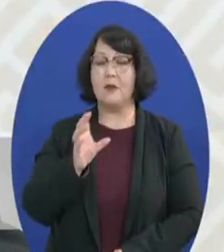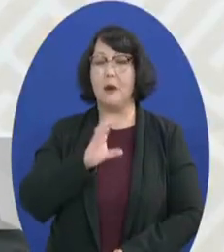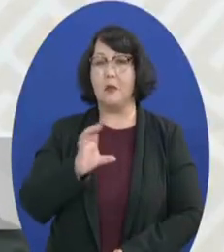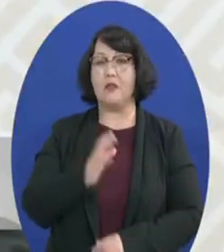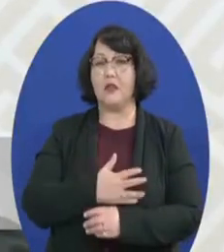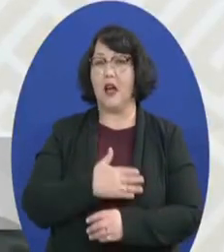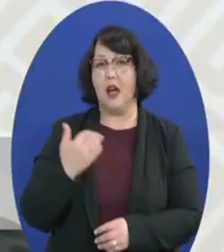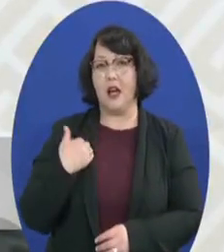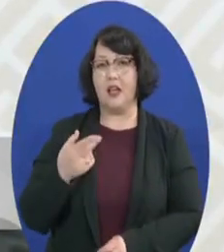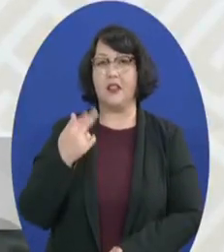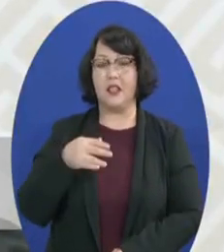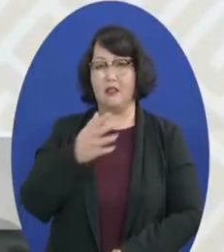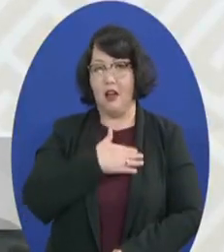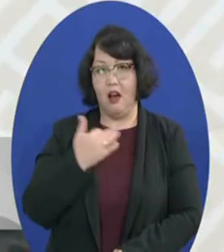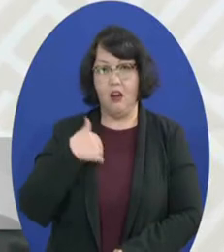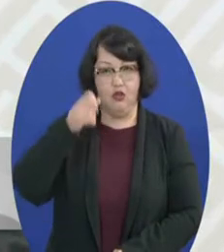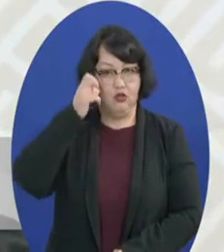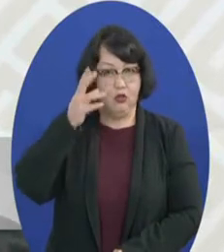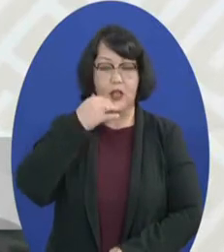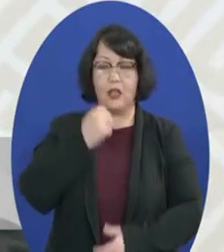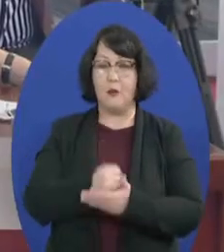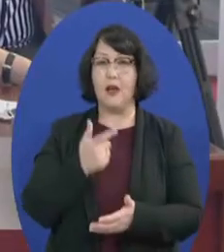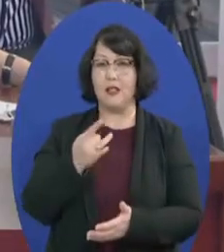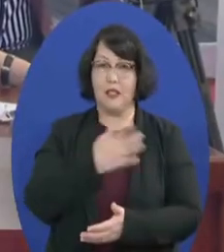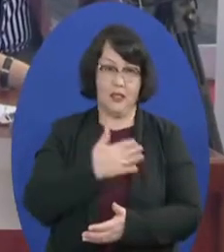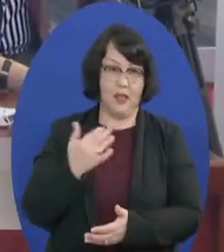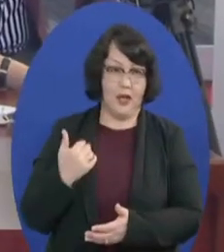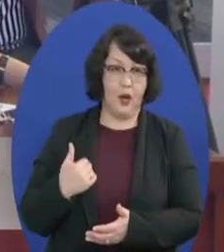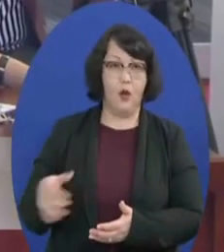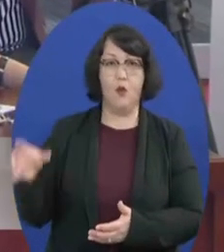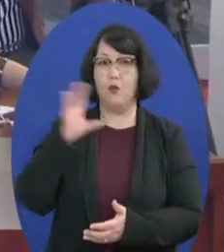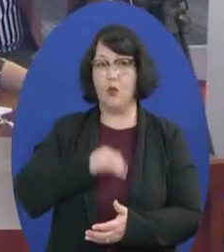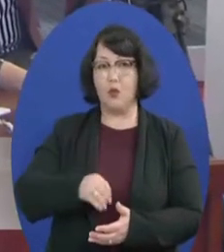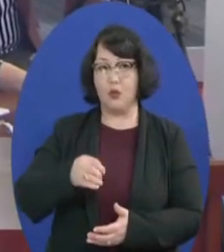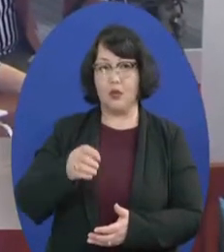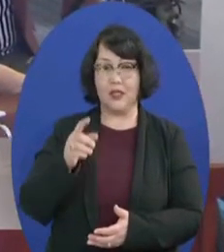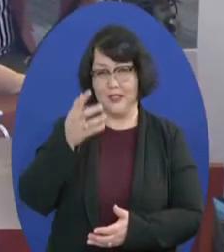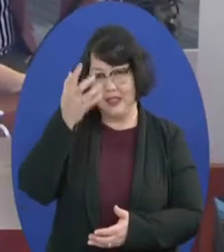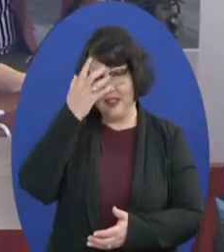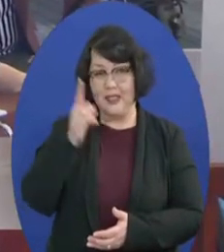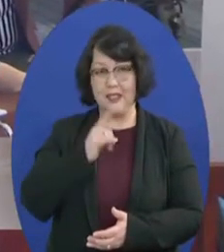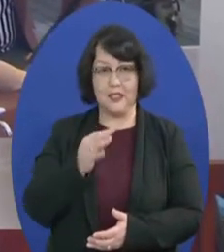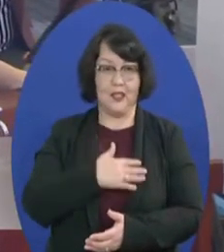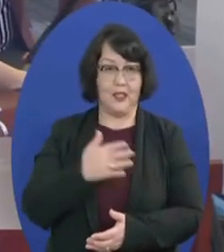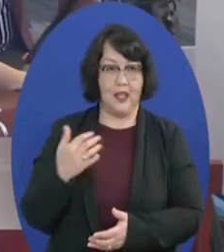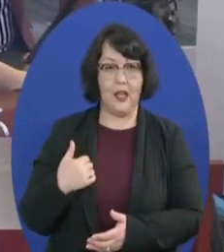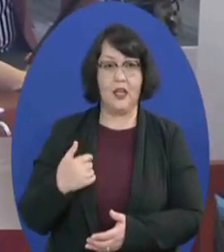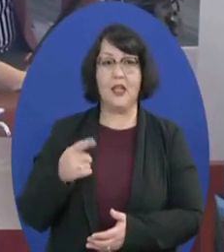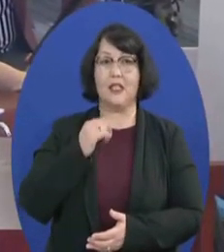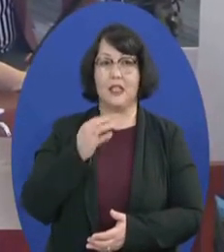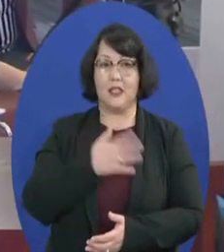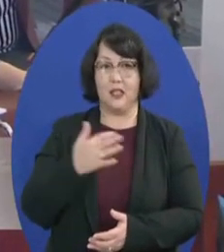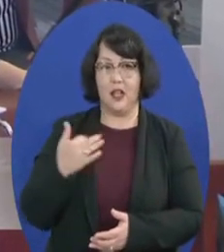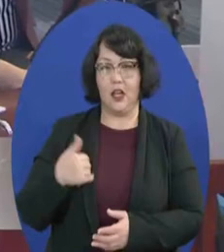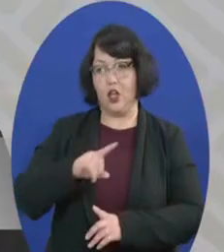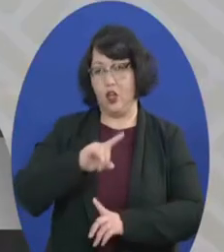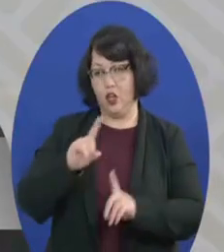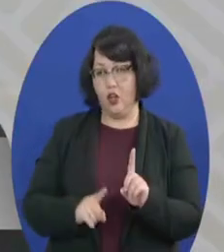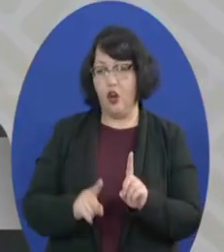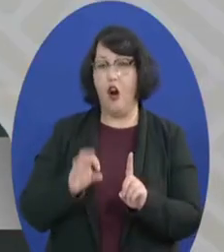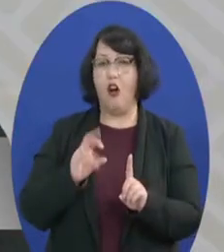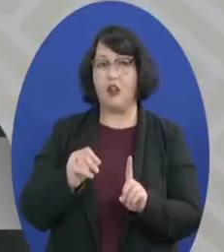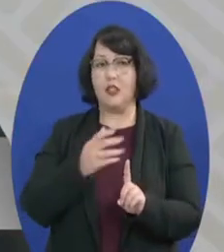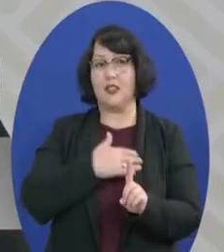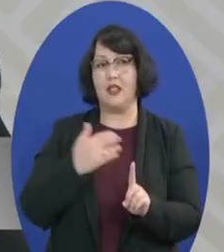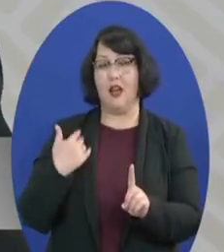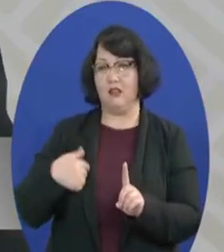газрын дарга, дэд дарга, ерөнхийлөгчийн дамгын газрын дарга, бүх шатны засаг дарга болон засаг даргын орлогчдод хамаардаг байхаар